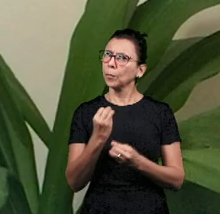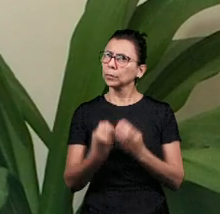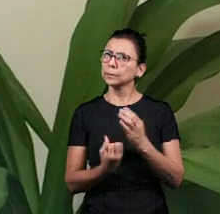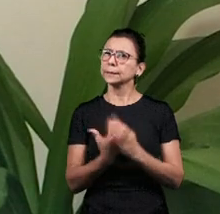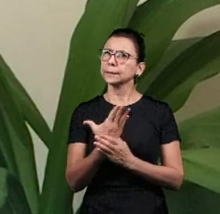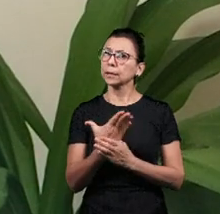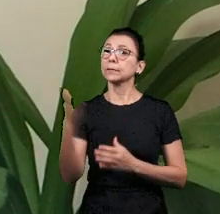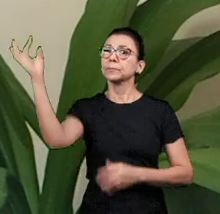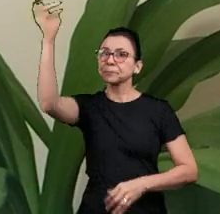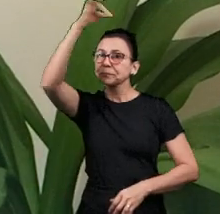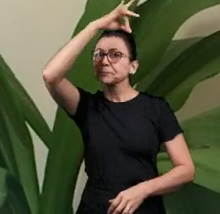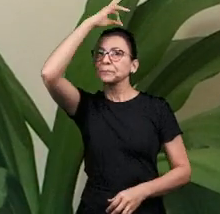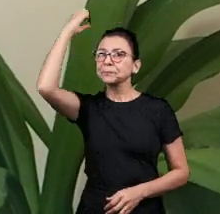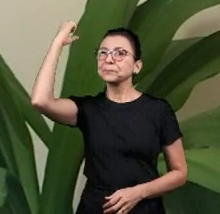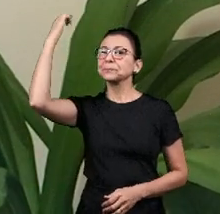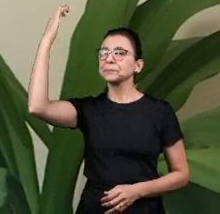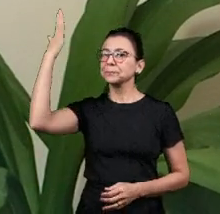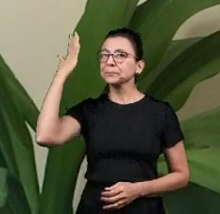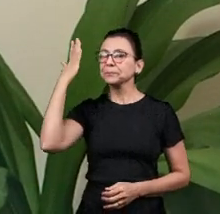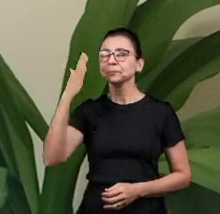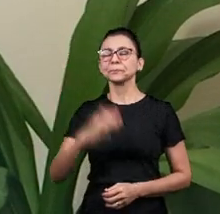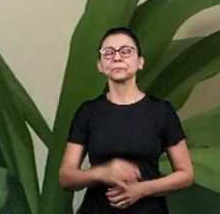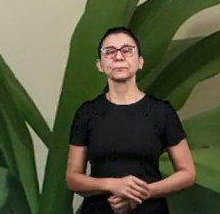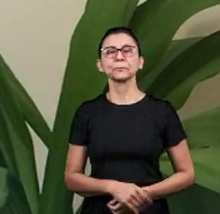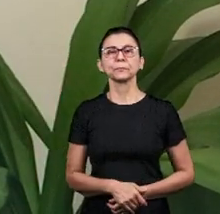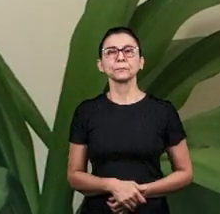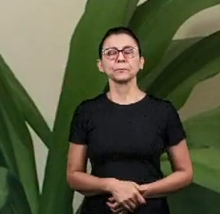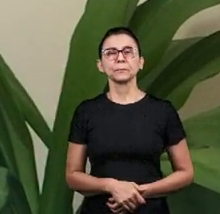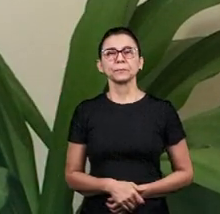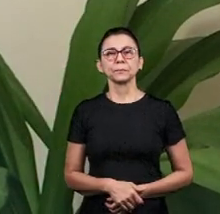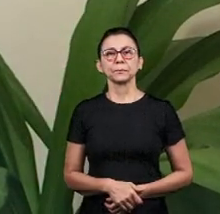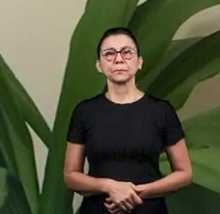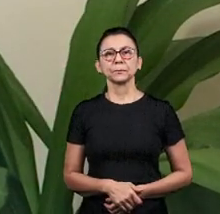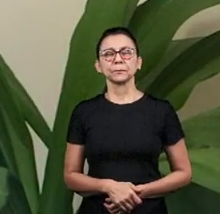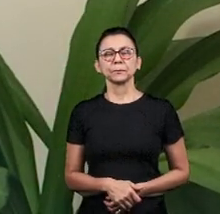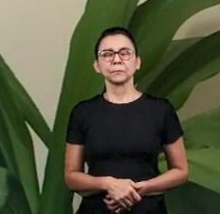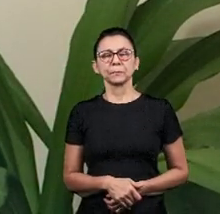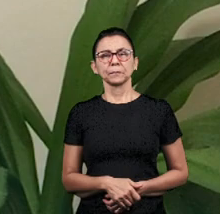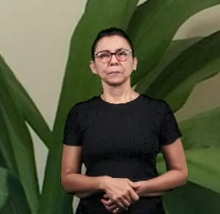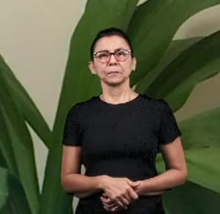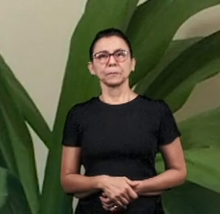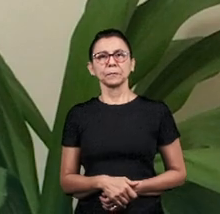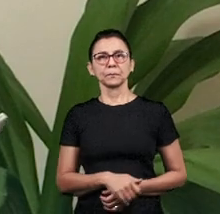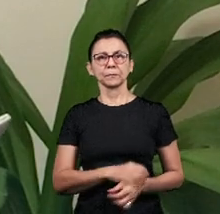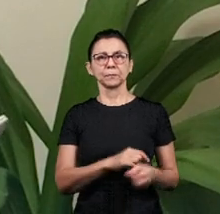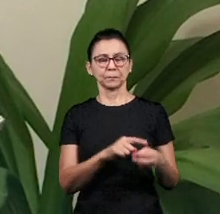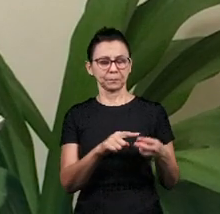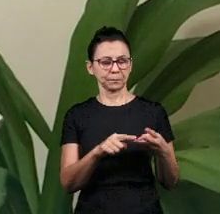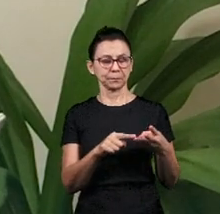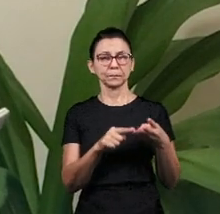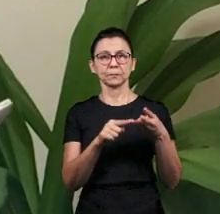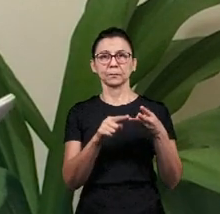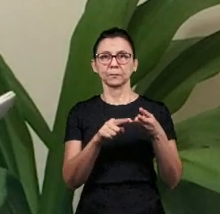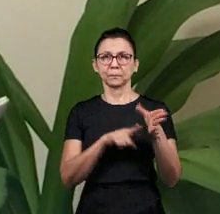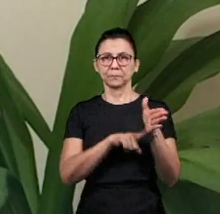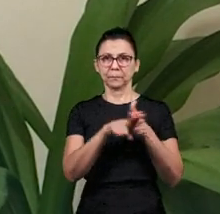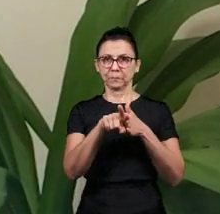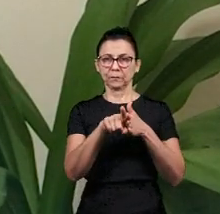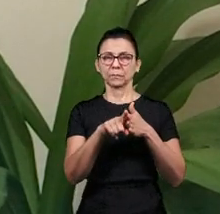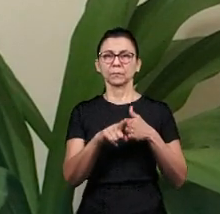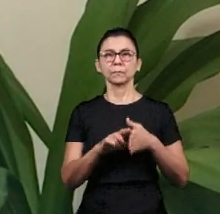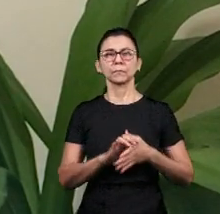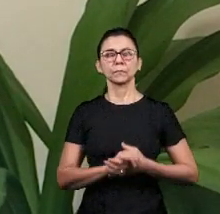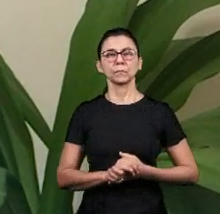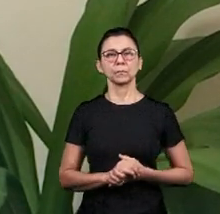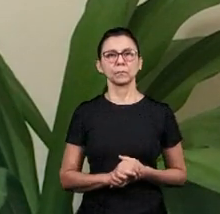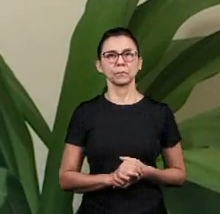Saint-Esprit. 1 Timothée chapitre 4, verset 14. Très bien, mes frères et sœurs. Nous allons maintenant à notre troisième question, parce que nous avons encore une quatrième. La